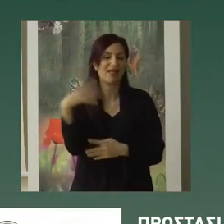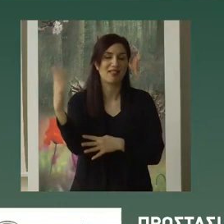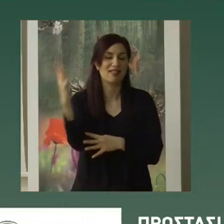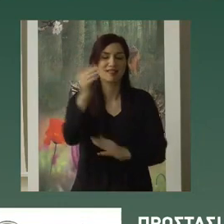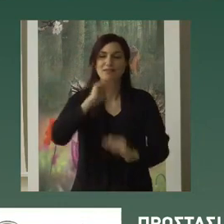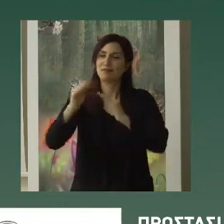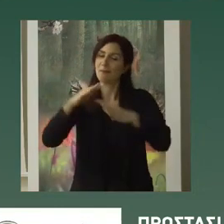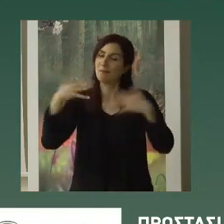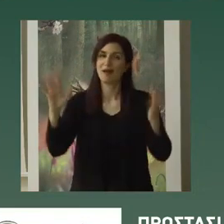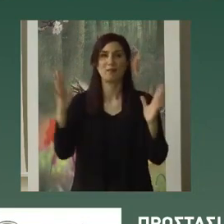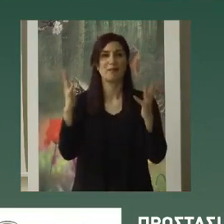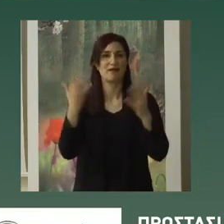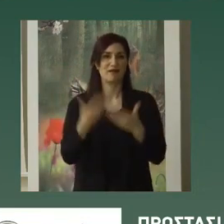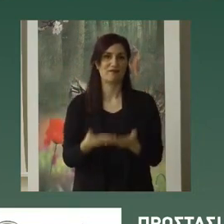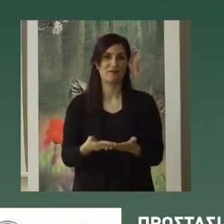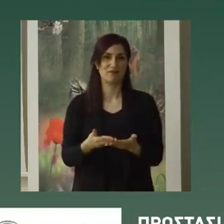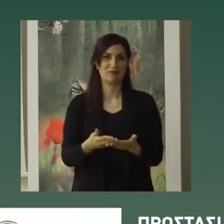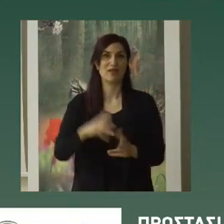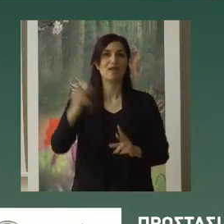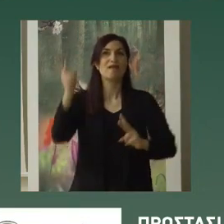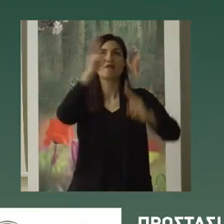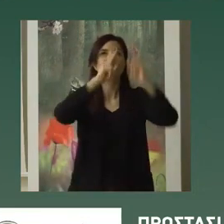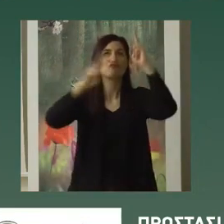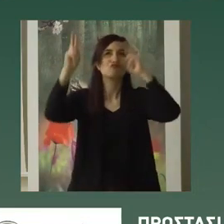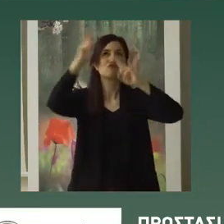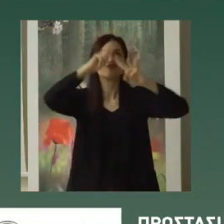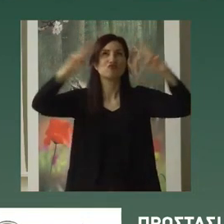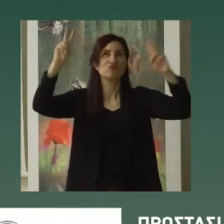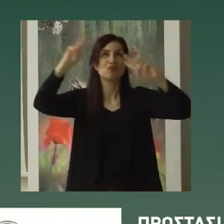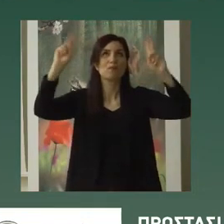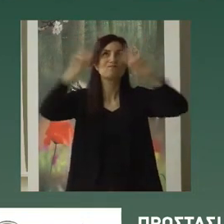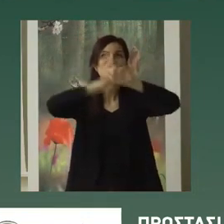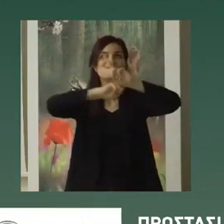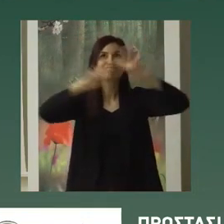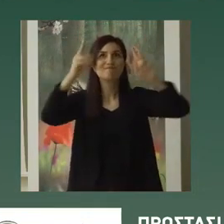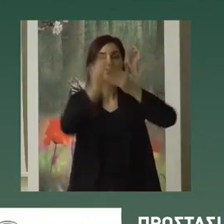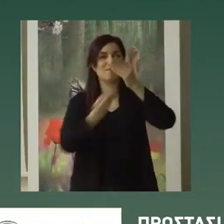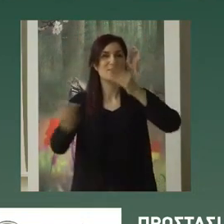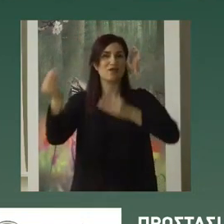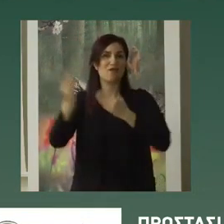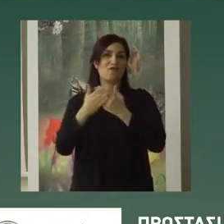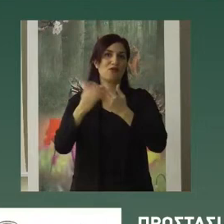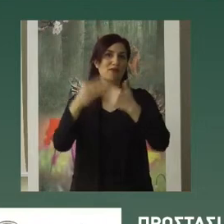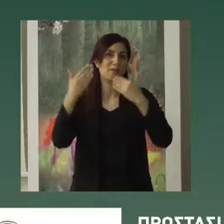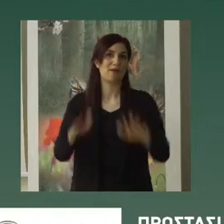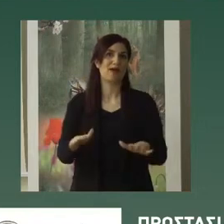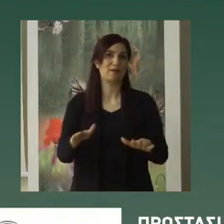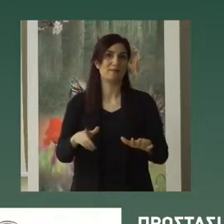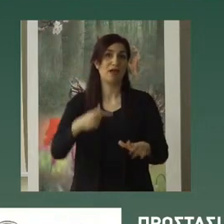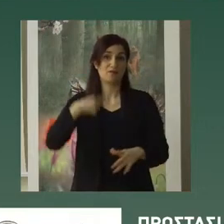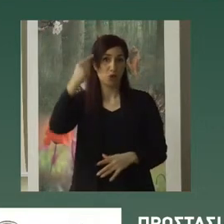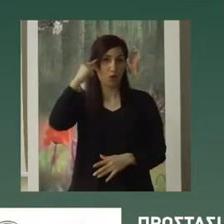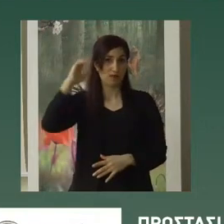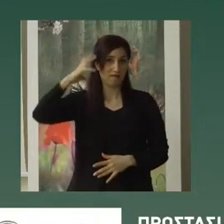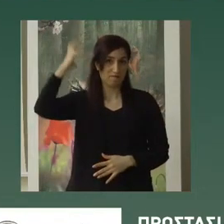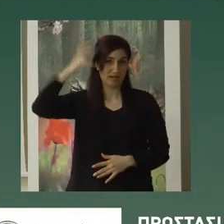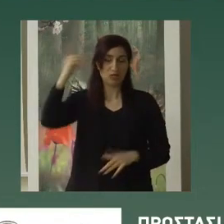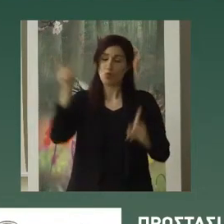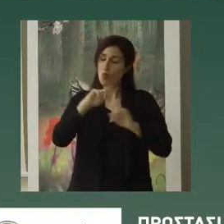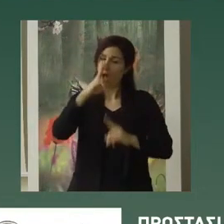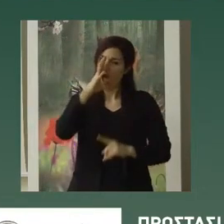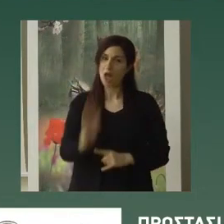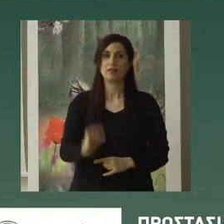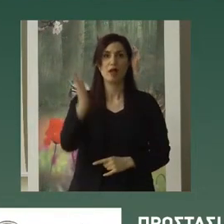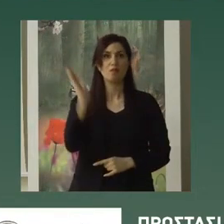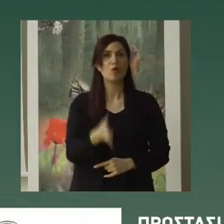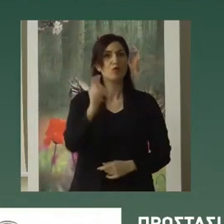τόνους διοξείδιου του άνθρακα την ατμόσφαιρα. Δεν είναι επιστημονική φαντασία. Αυτά γίνονται αρκεί να τα οργανώσεις στον χώρο και να έχουν